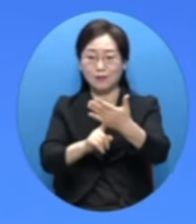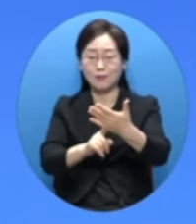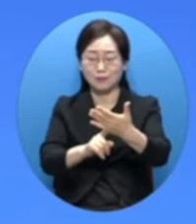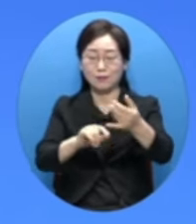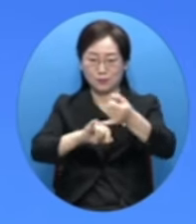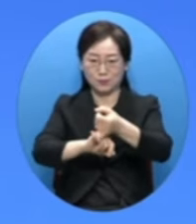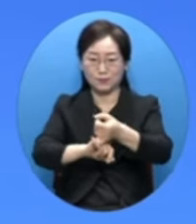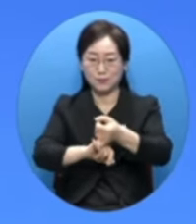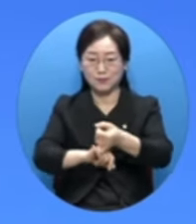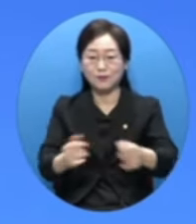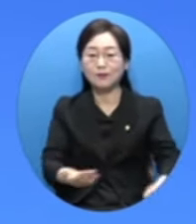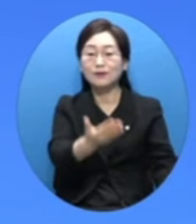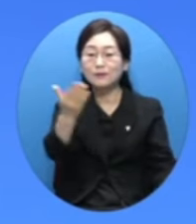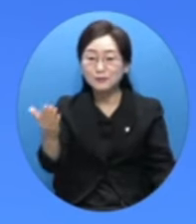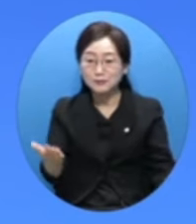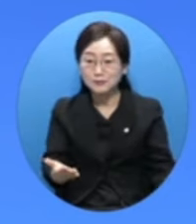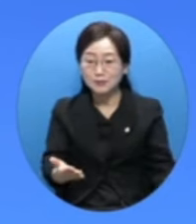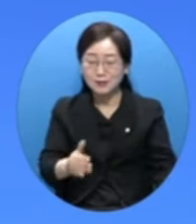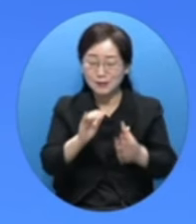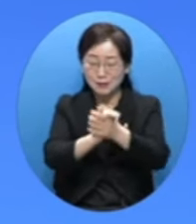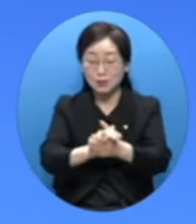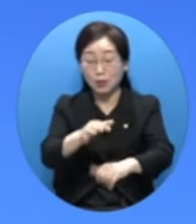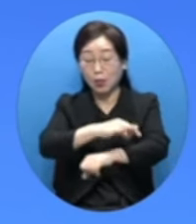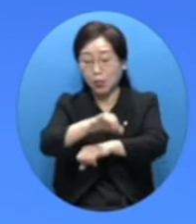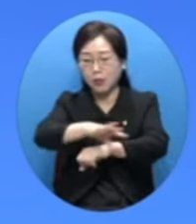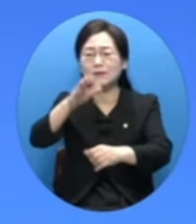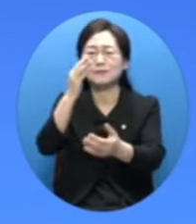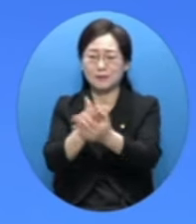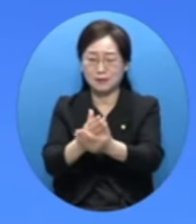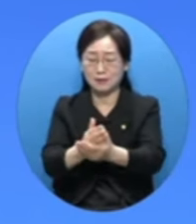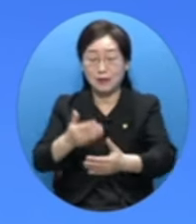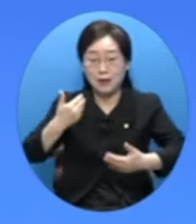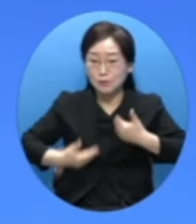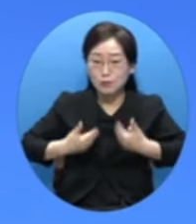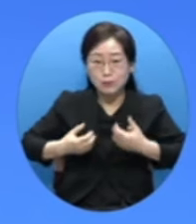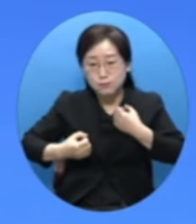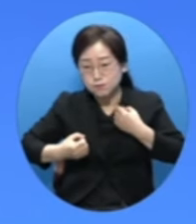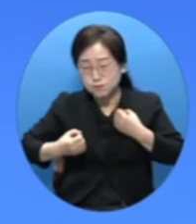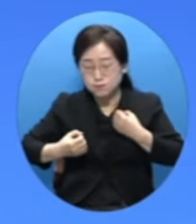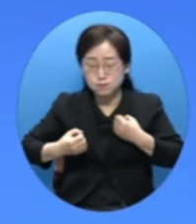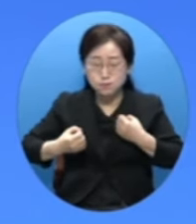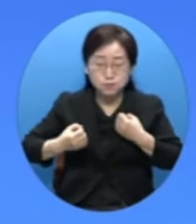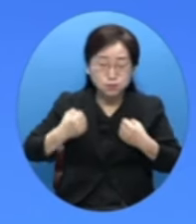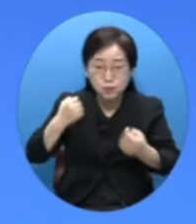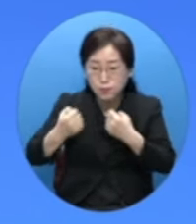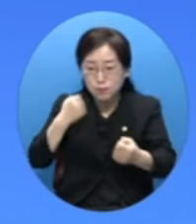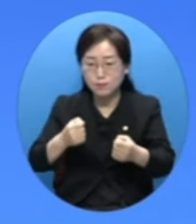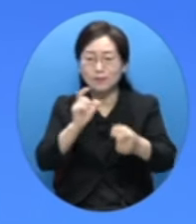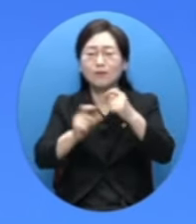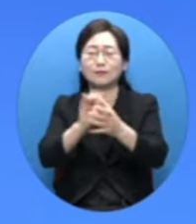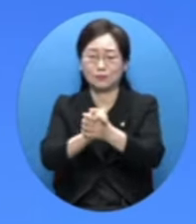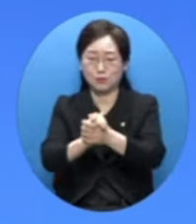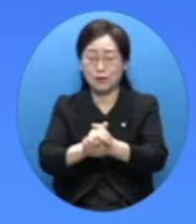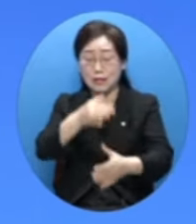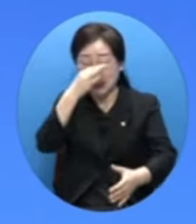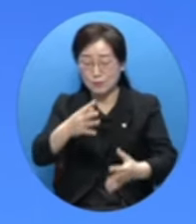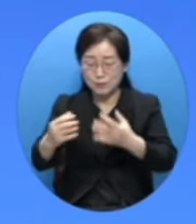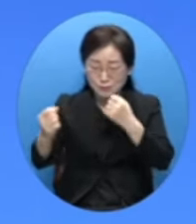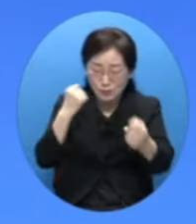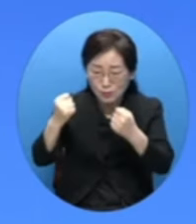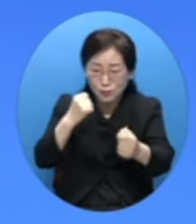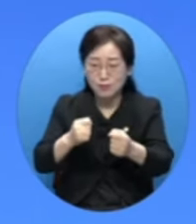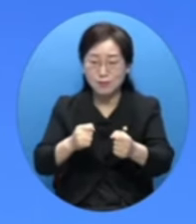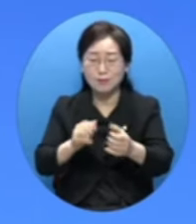것입니다. 여러분, 기도를 소홀히 하지 마십시오. 아무리 바빠도 바쁘면 바쁠수록 더 기도하고, 힘들면 힘들수록